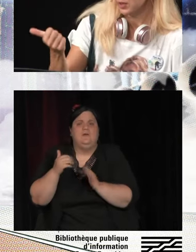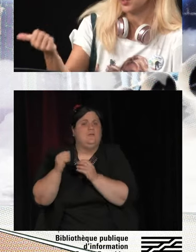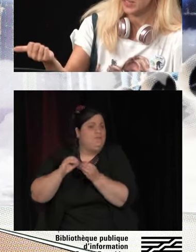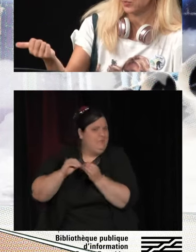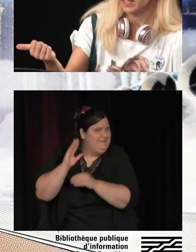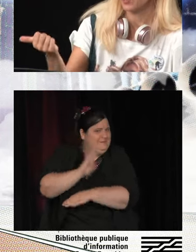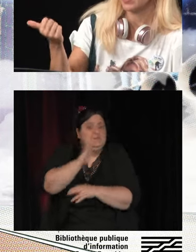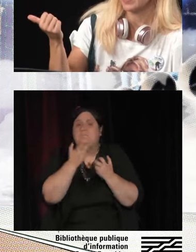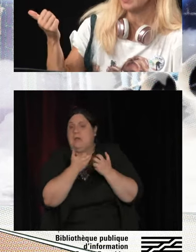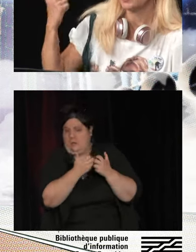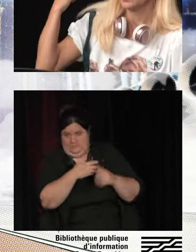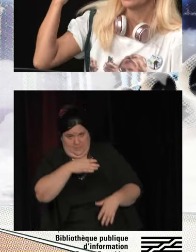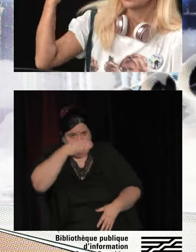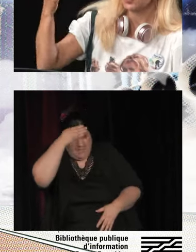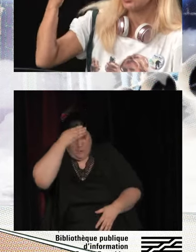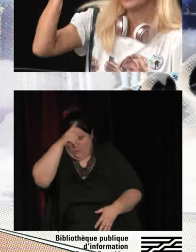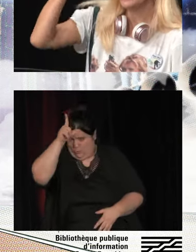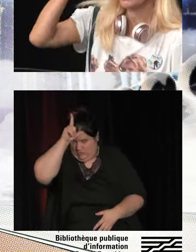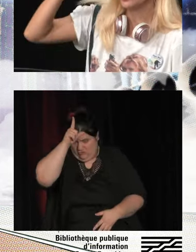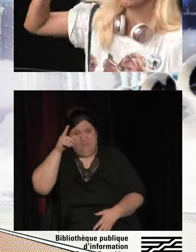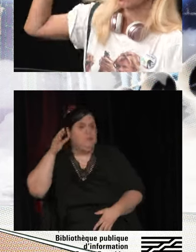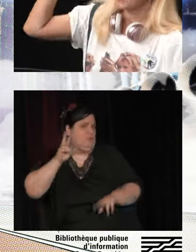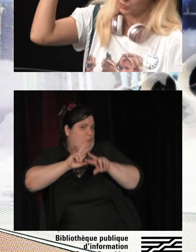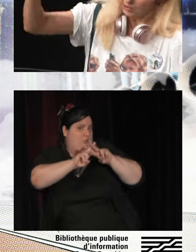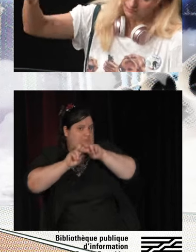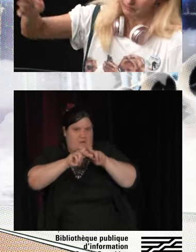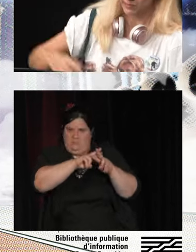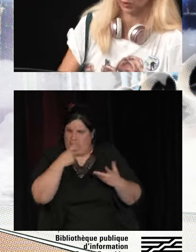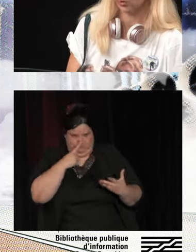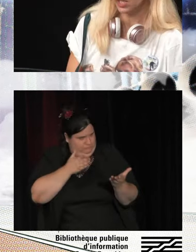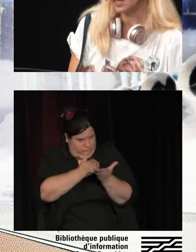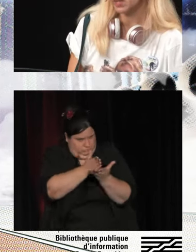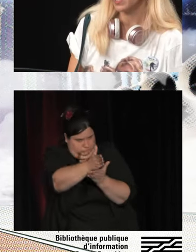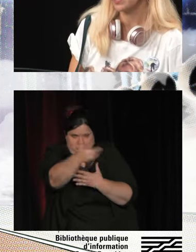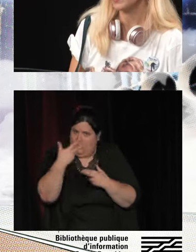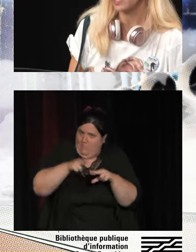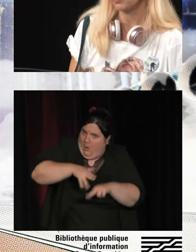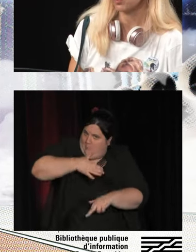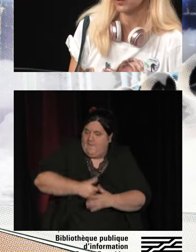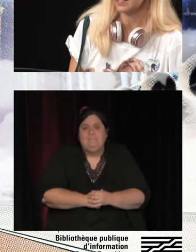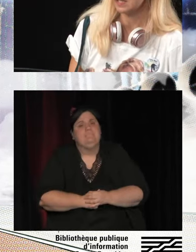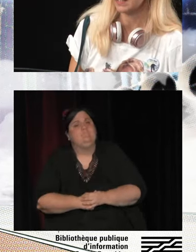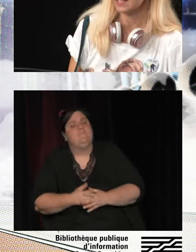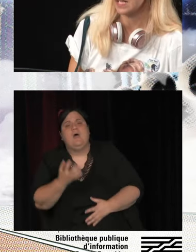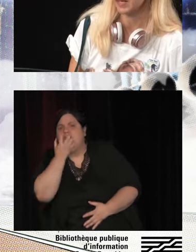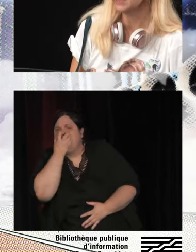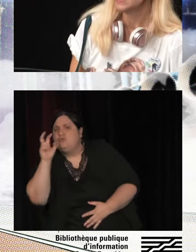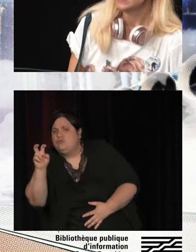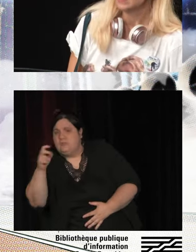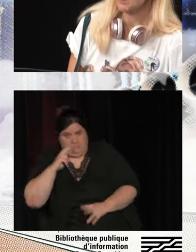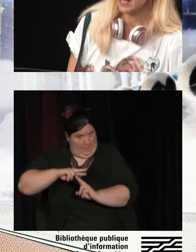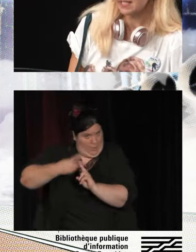Donc Mario et Luigi ont des étoiles qui les rendent invincibles. Yoshi vous lance des œufs de Yoshi. Parfois, il les lance directement sur votre tête. C'est pas très très